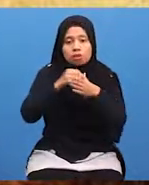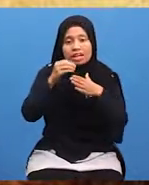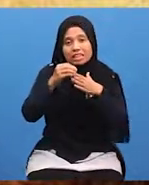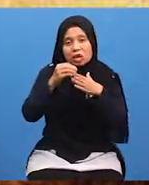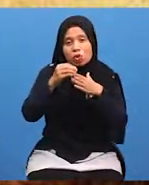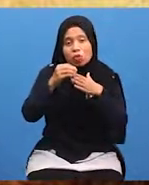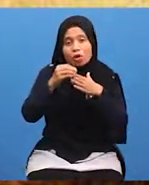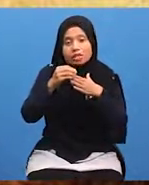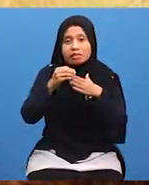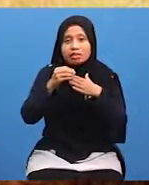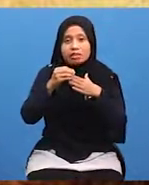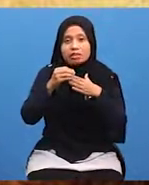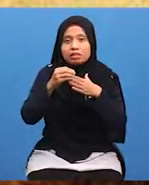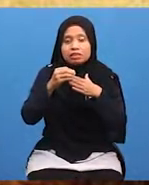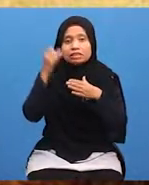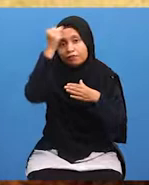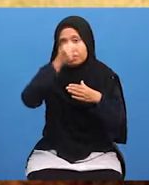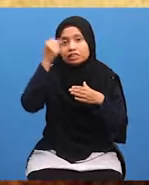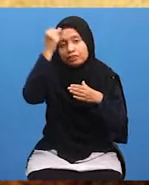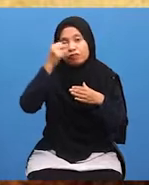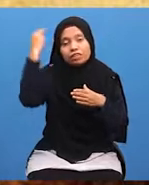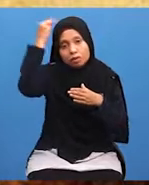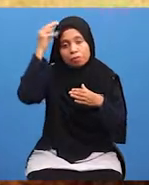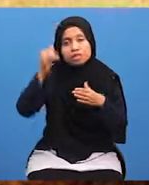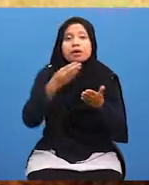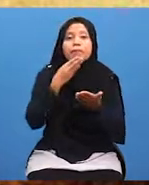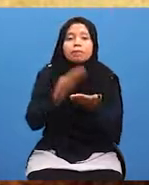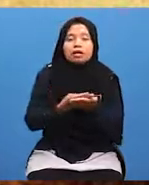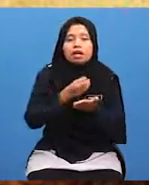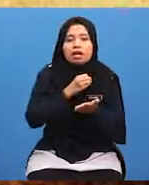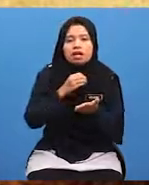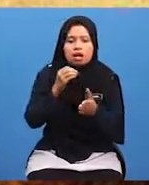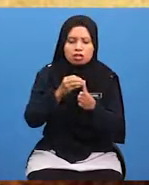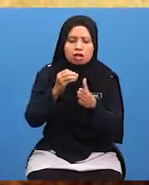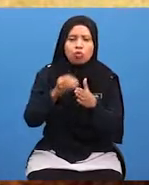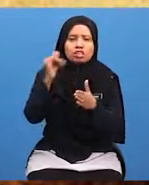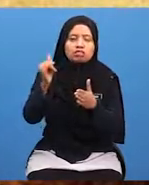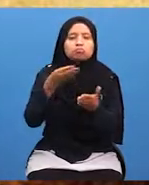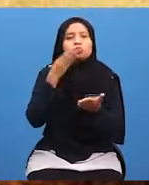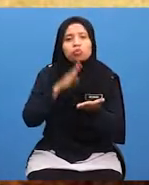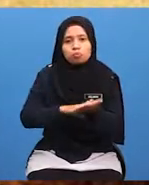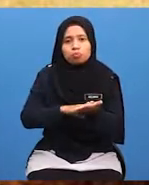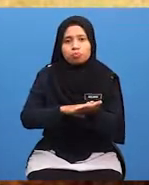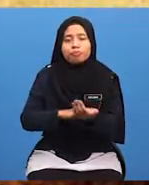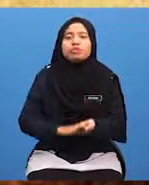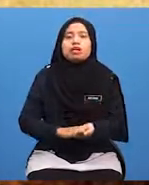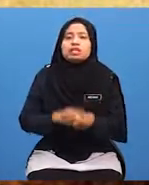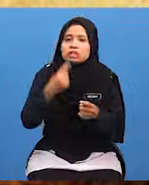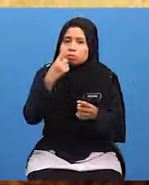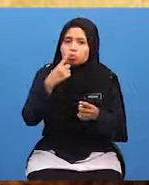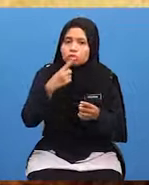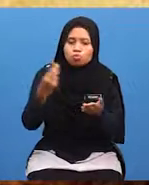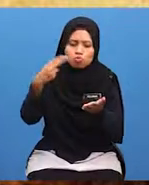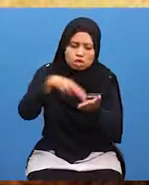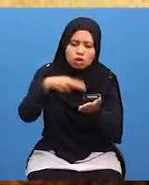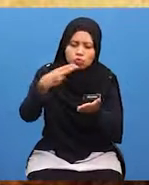baik yang terpuji mahupun yang tercela. Kata sunnah beserta segala kelainannya disebutkan